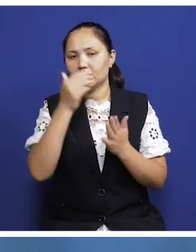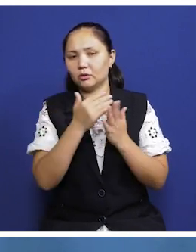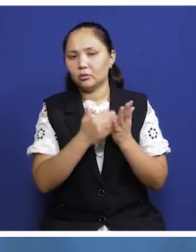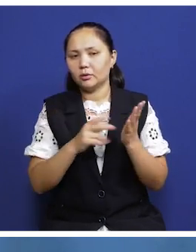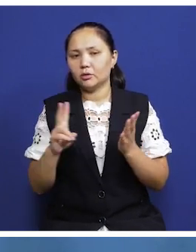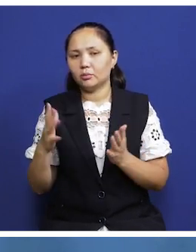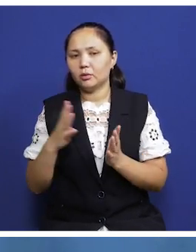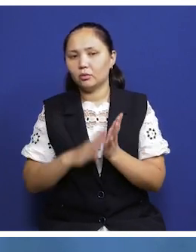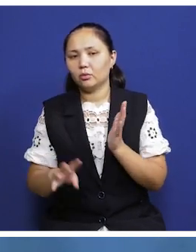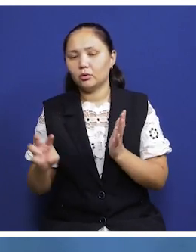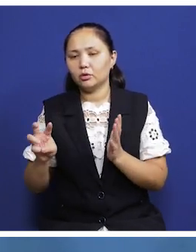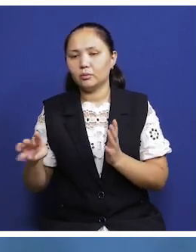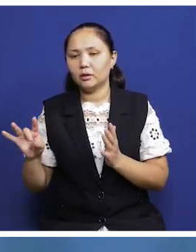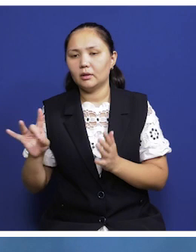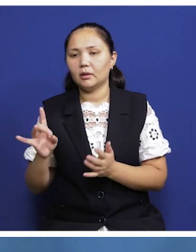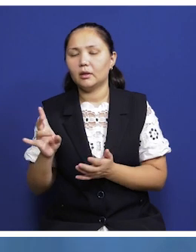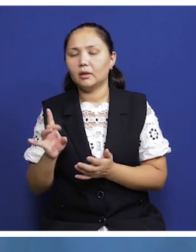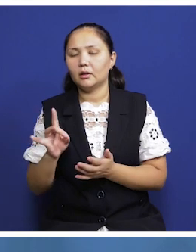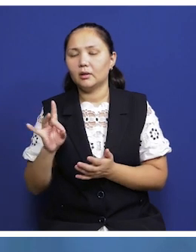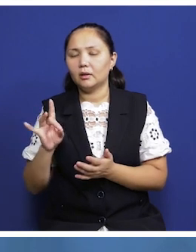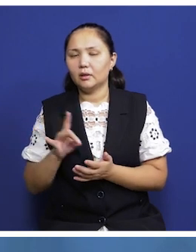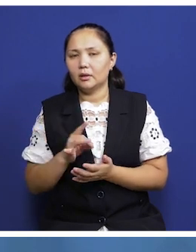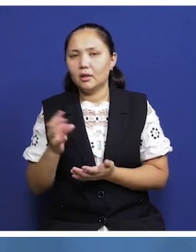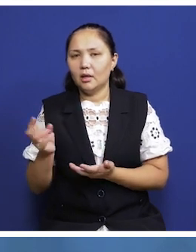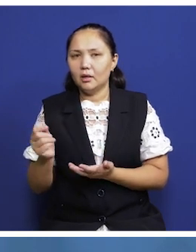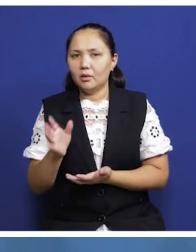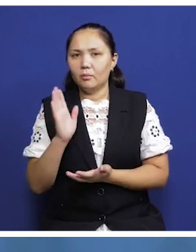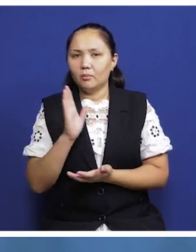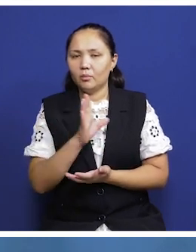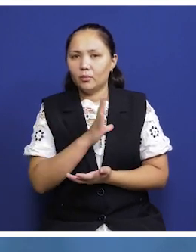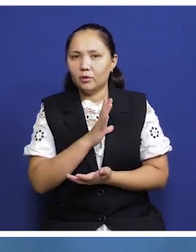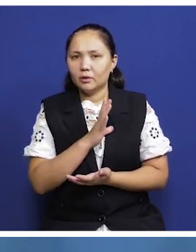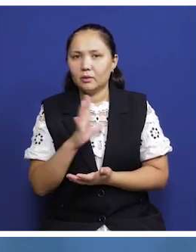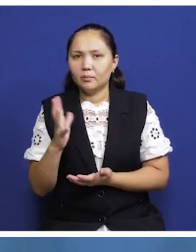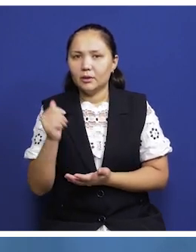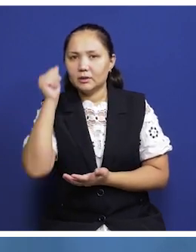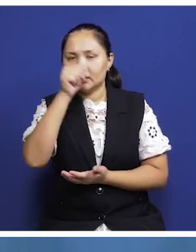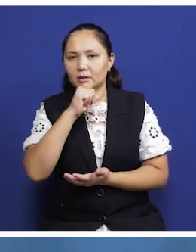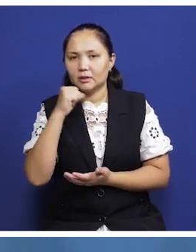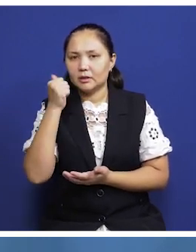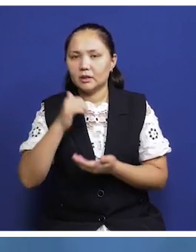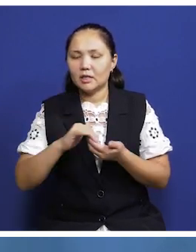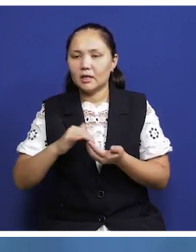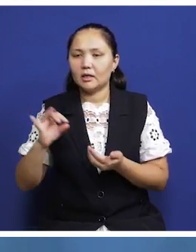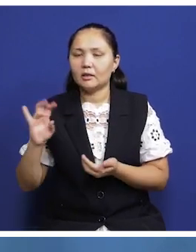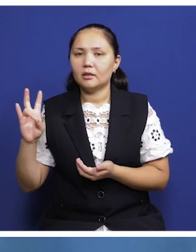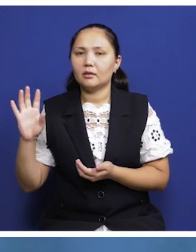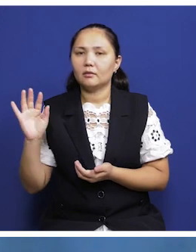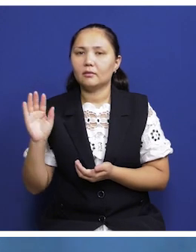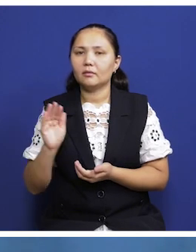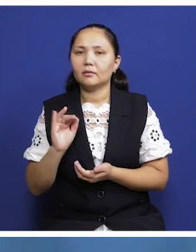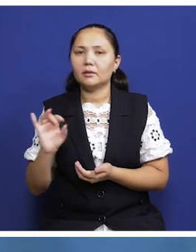болса, 6 айдың орындалуымен 17 миллиард теңгені құрады. Жалпы 5 жылда тартылған инвестиция көлемі